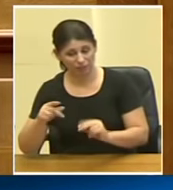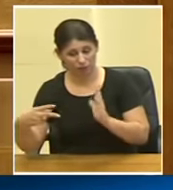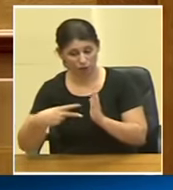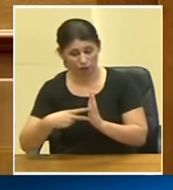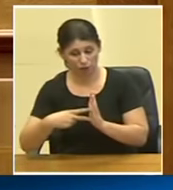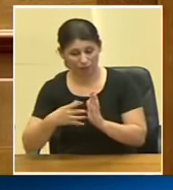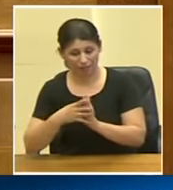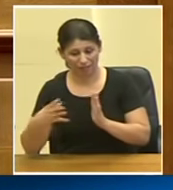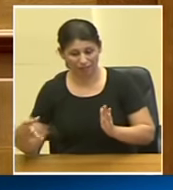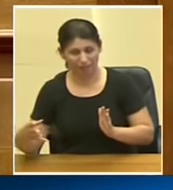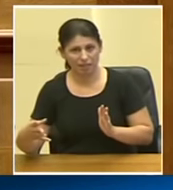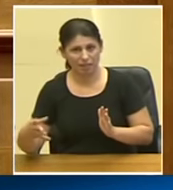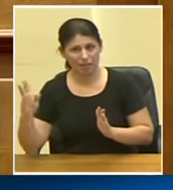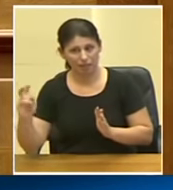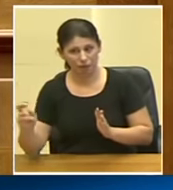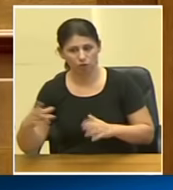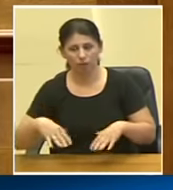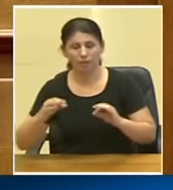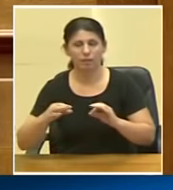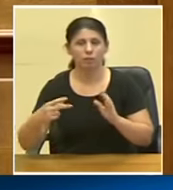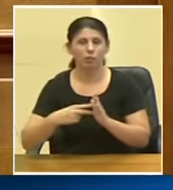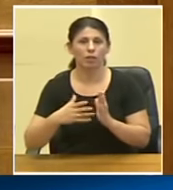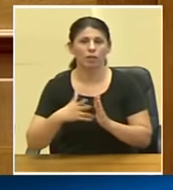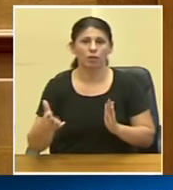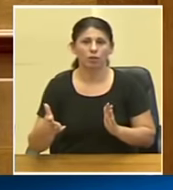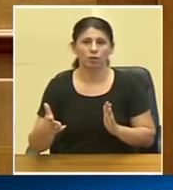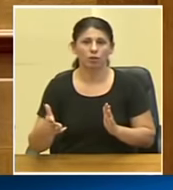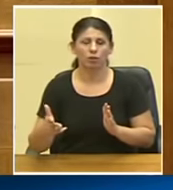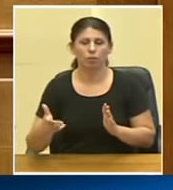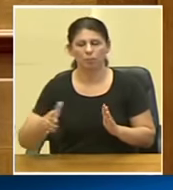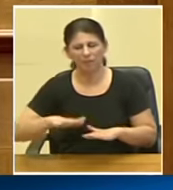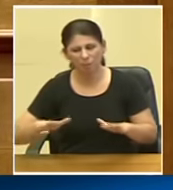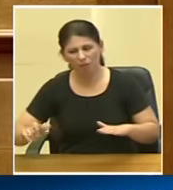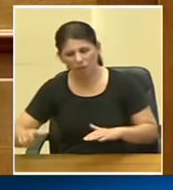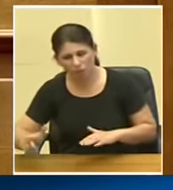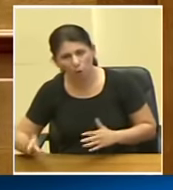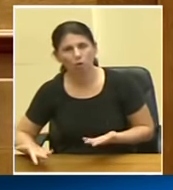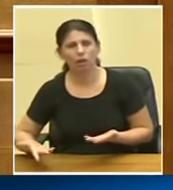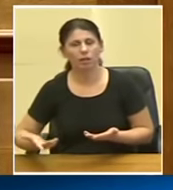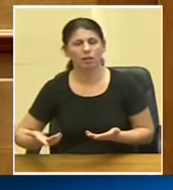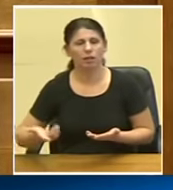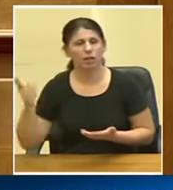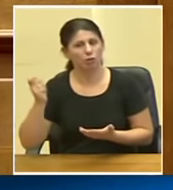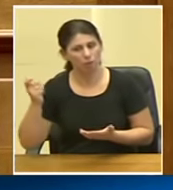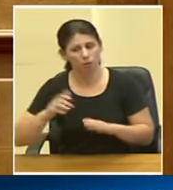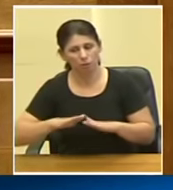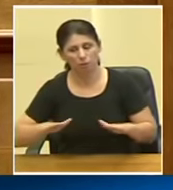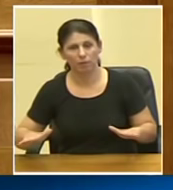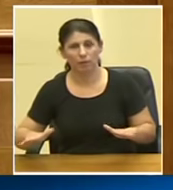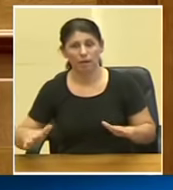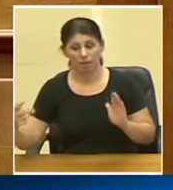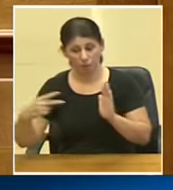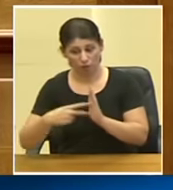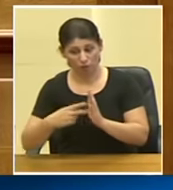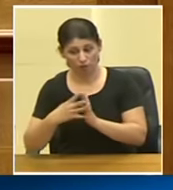το 20, από το 18 αρχίσανε με την παιδική φτώχεια και για το επίδαμα των παιδιών. Και από το